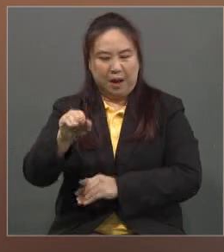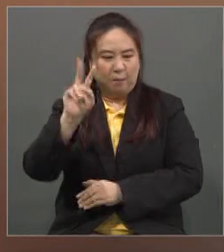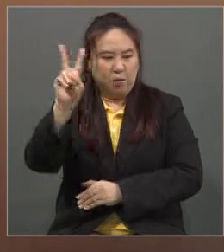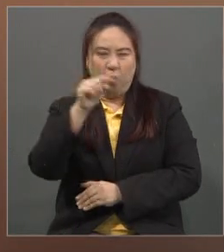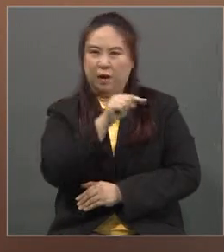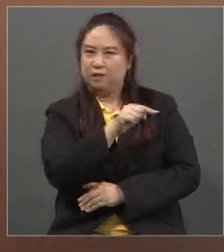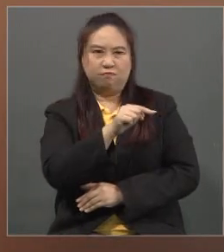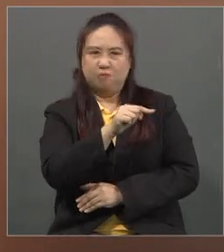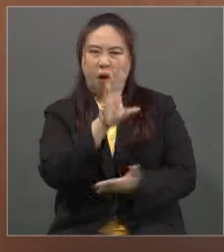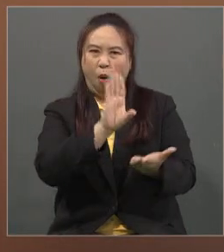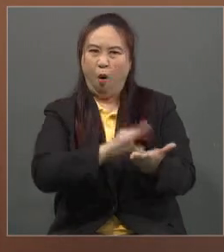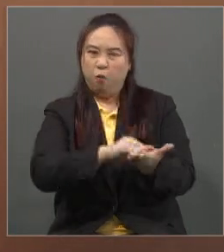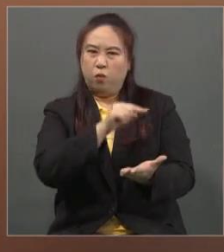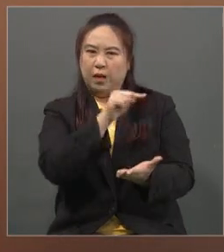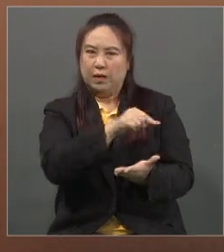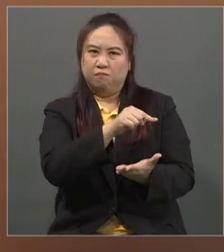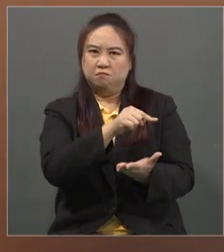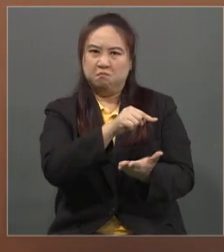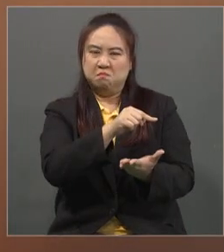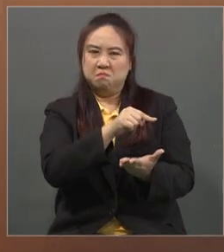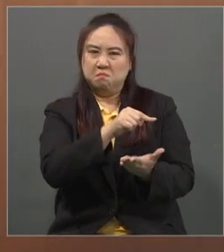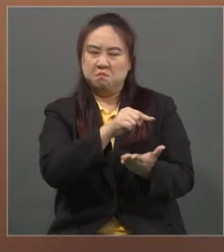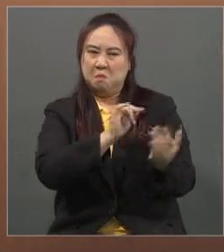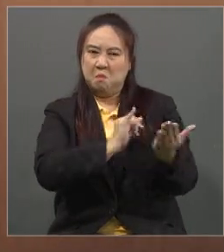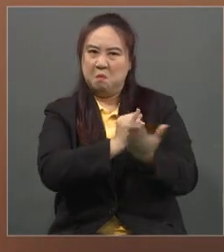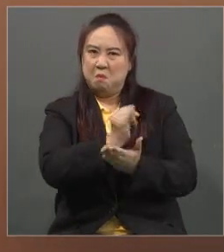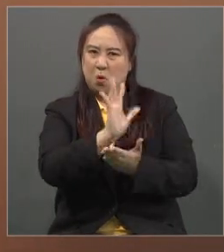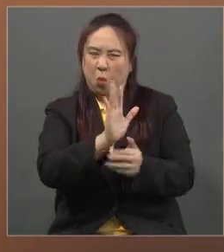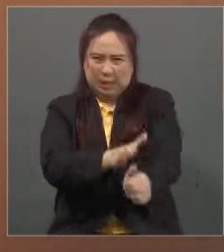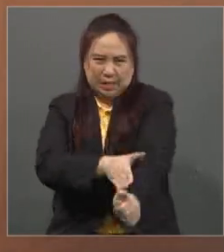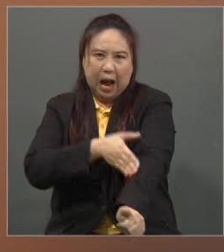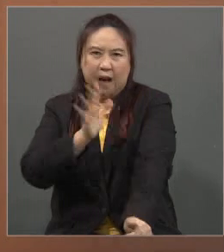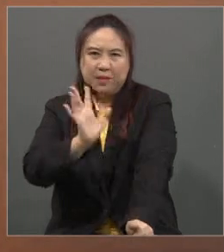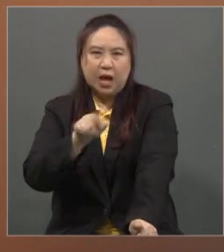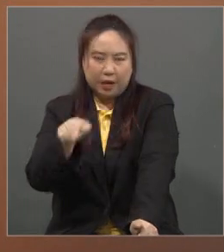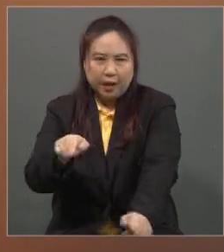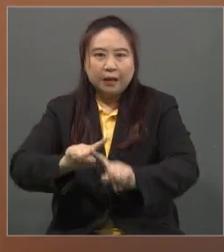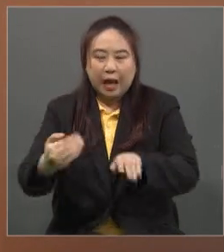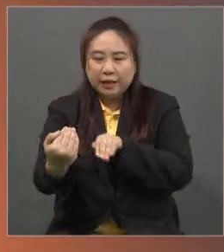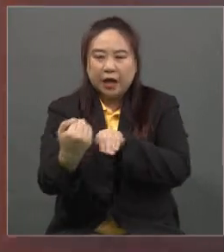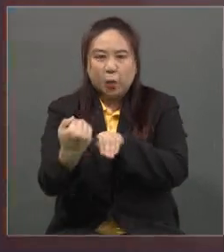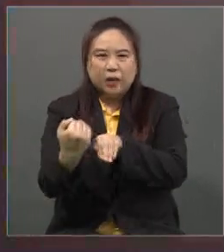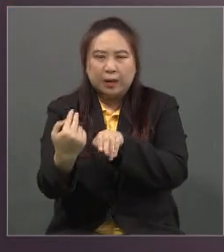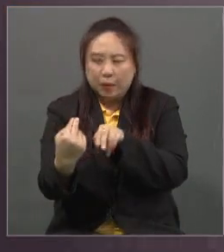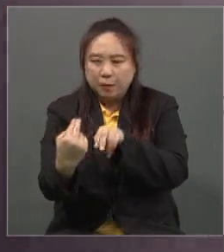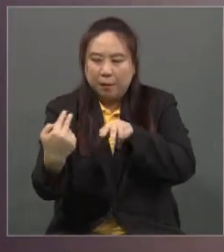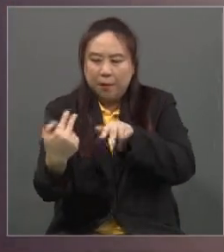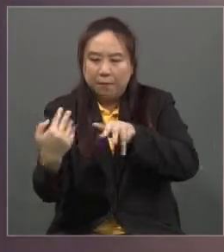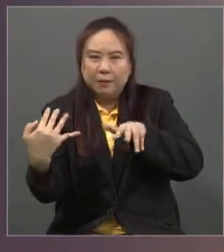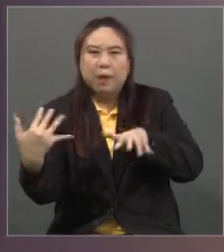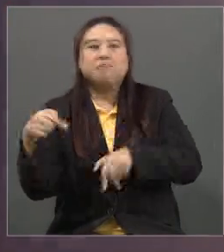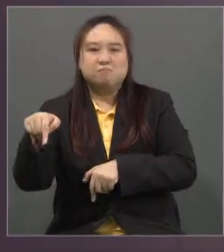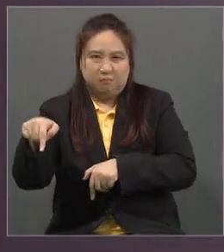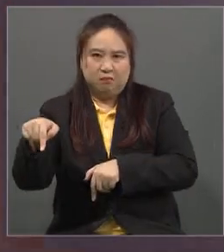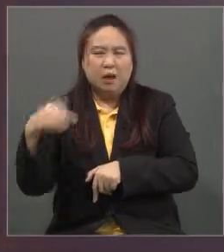ธิยาเนี่ยยืนยันนะครับว่าเรื่องของการก่อสร้างเนี่ยไม่ได้ก่อสร้างล่าช้าแต่เป็นการขยายถนนเป็นช่วงๆส่วนรถก็ติ